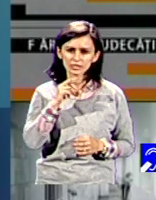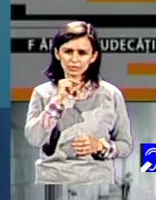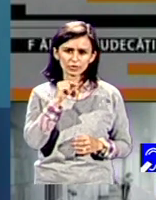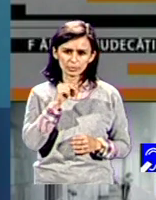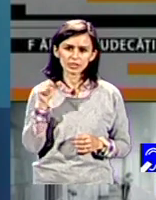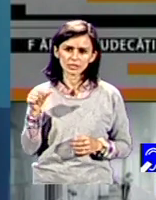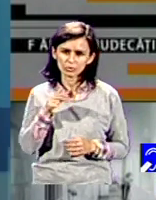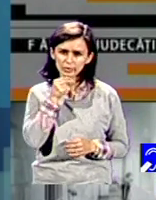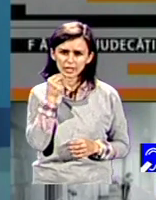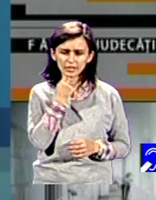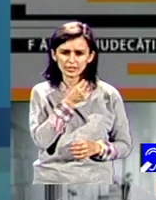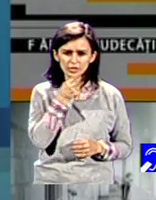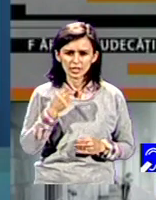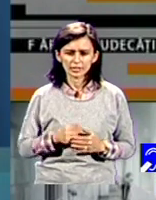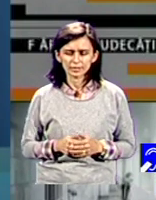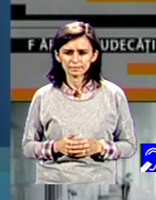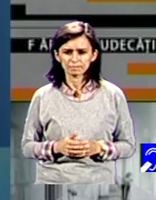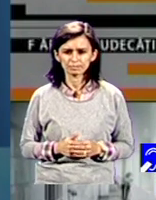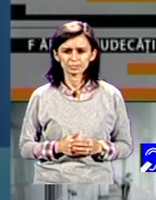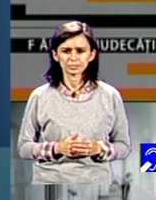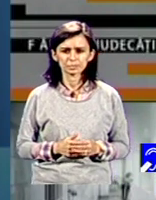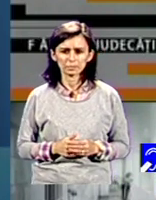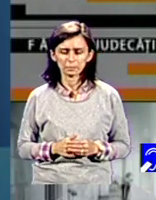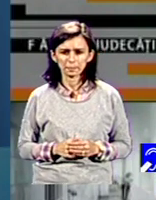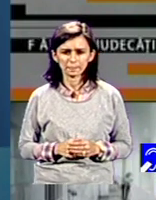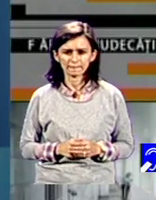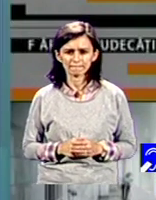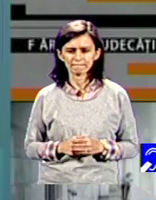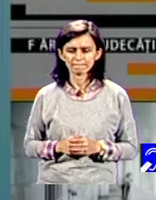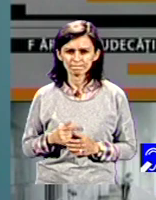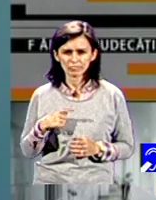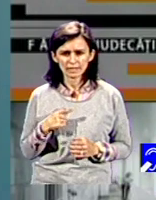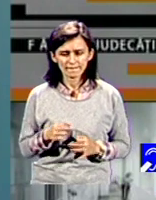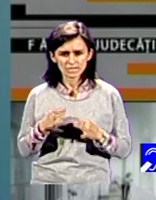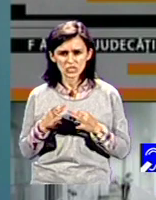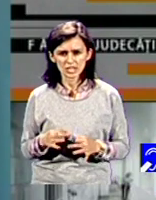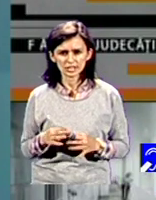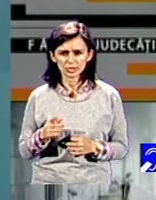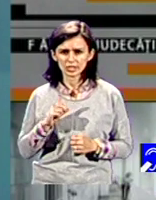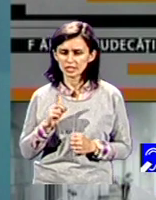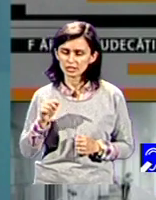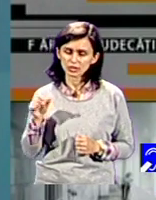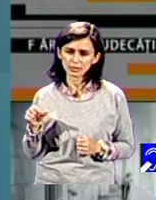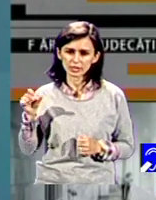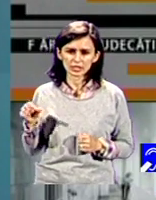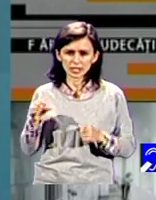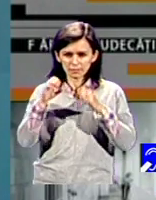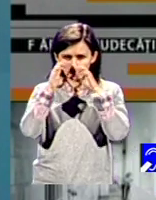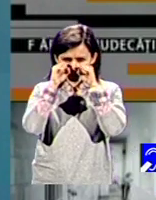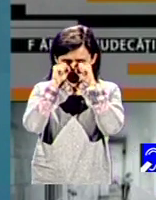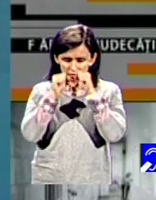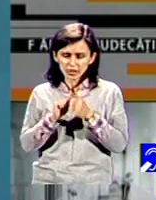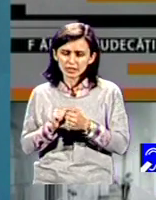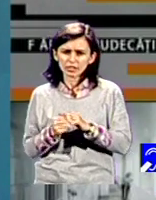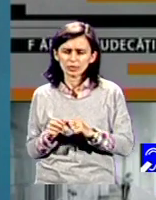pe beneficiare eu inteleg ca esti de la țară aceasta informatie știm exact că nicio persoană nevăzătoare sau mă rog o asociație nu a fost